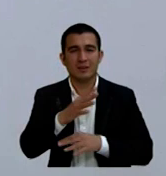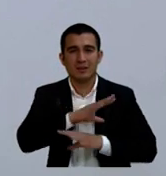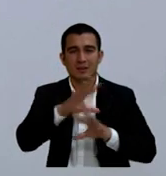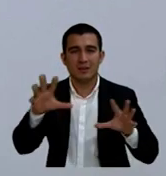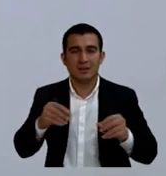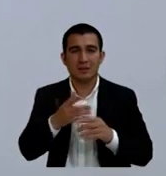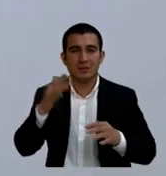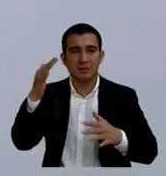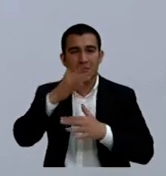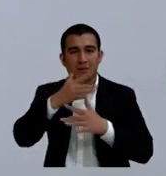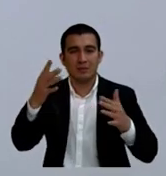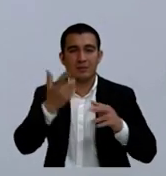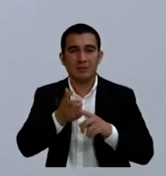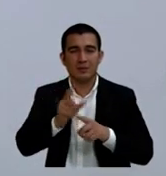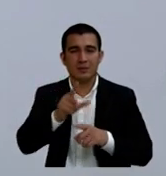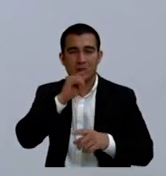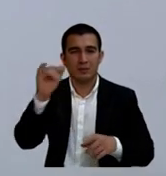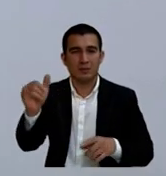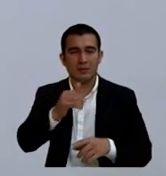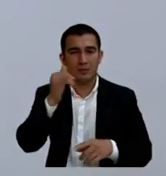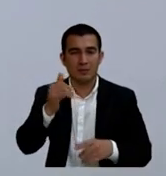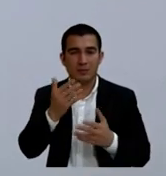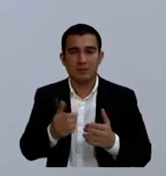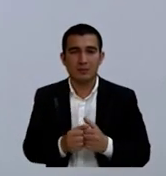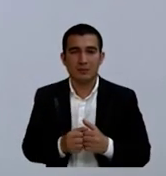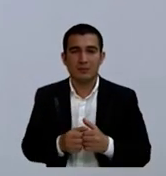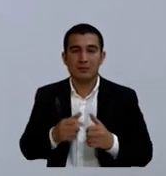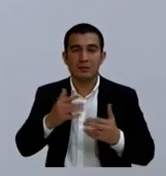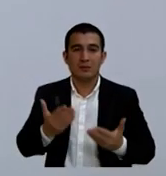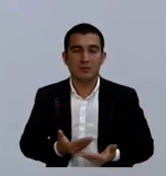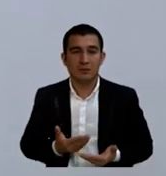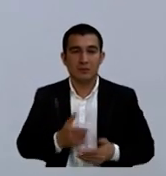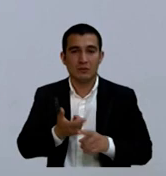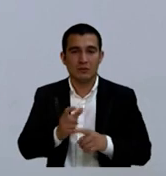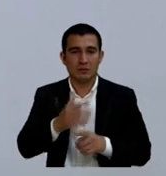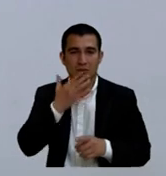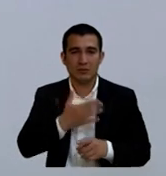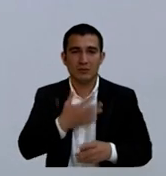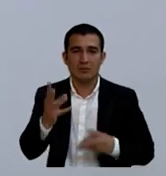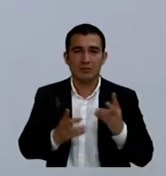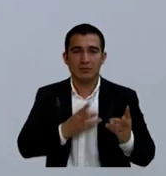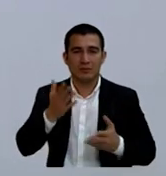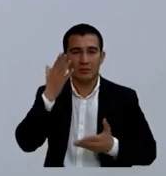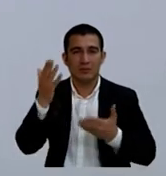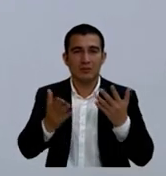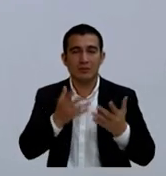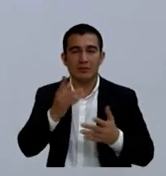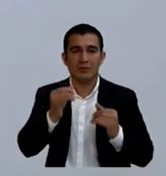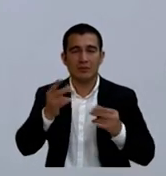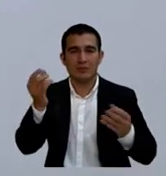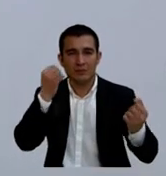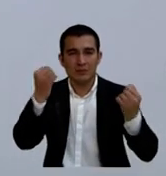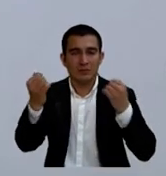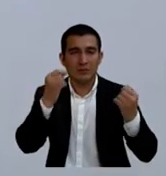darg'asiman deb uchib yurar lochin qarg'alar. Hayotni sev, shodlik kulfatda, bir yon